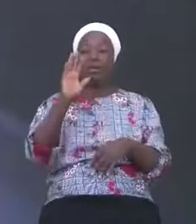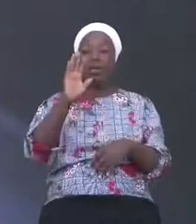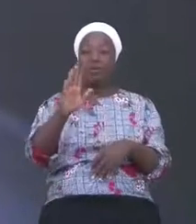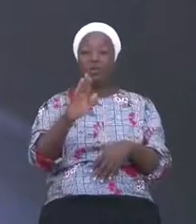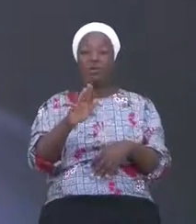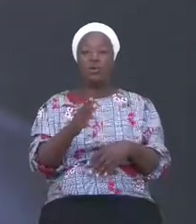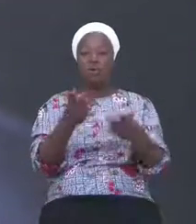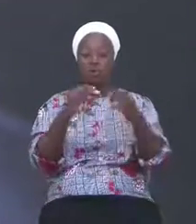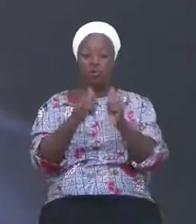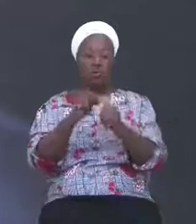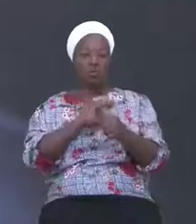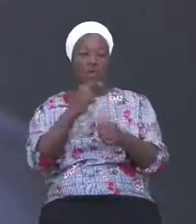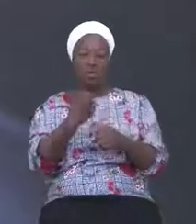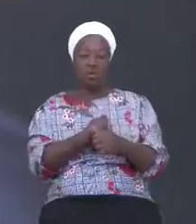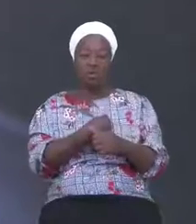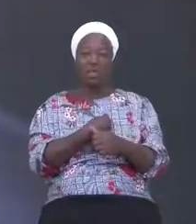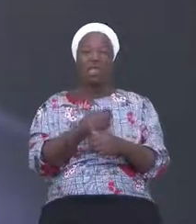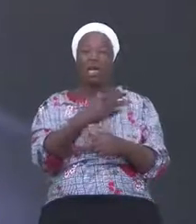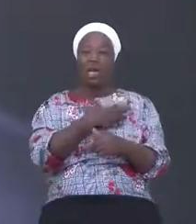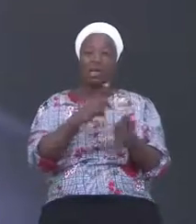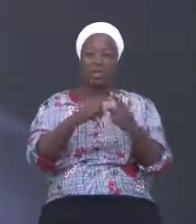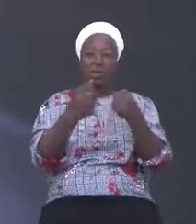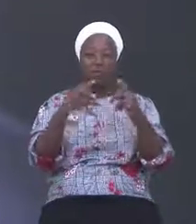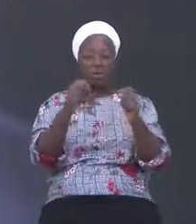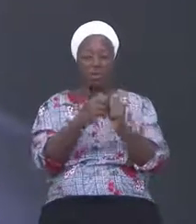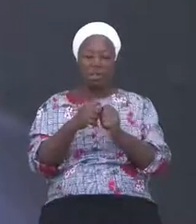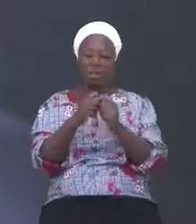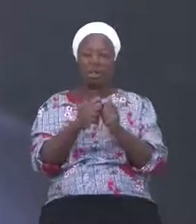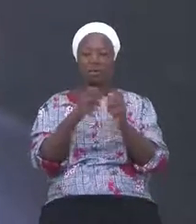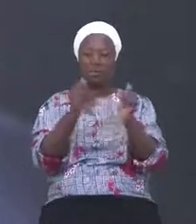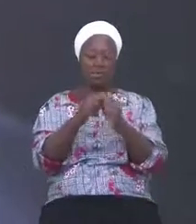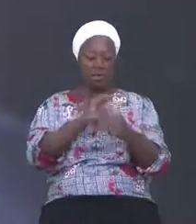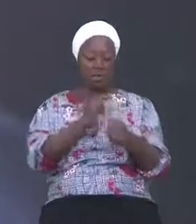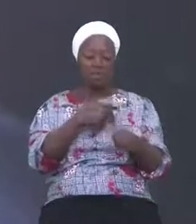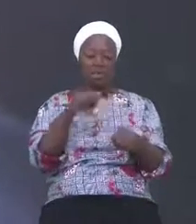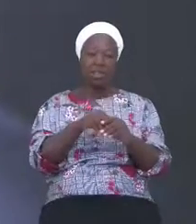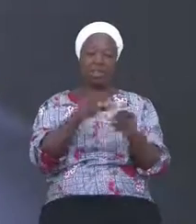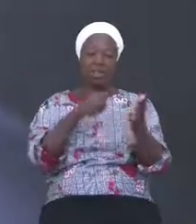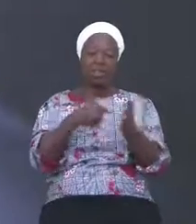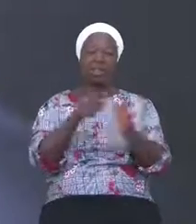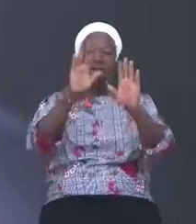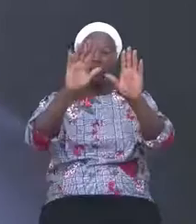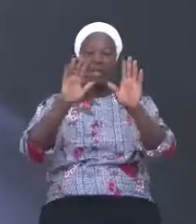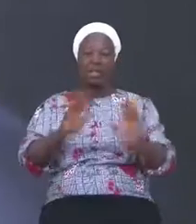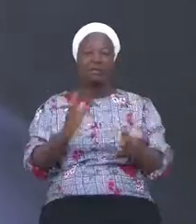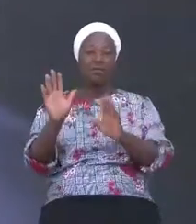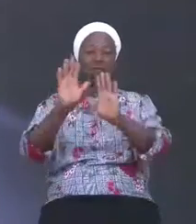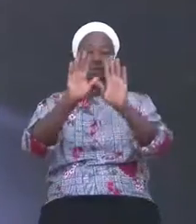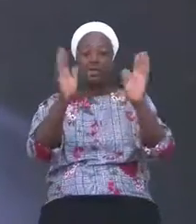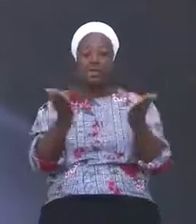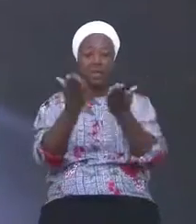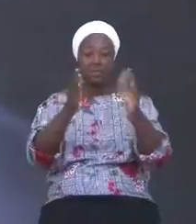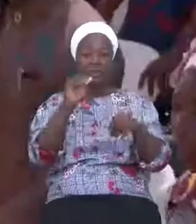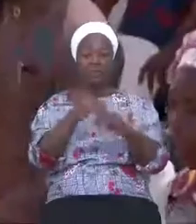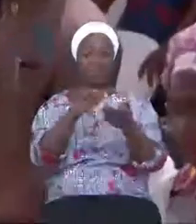votre participation et votre rassemblement avec nous en ce culte merveilleux